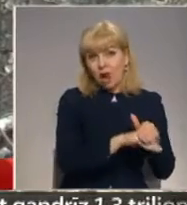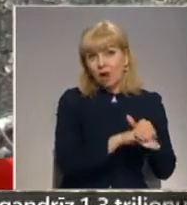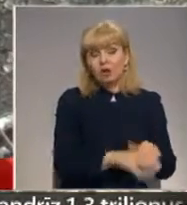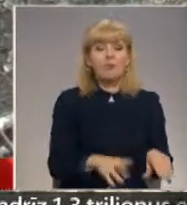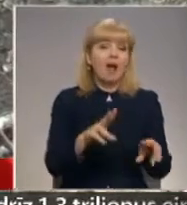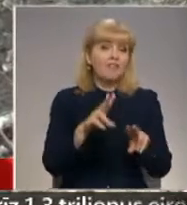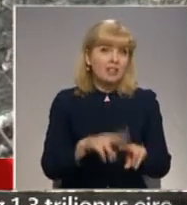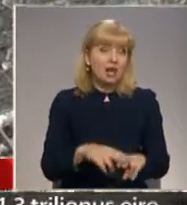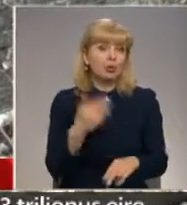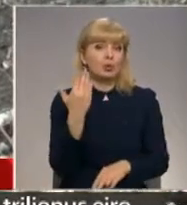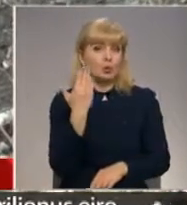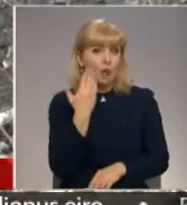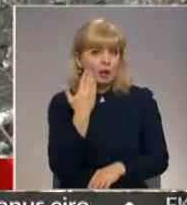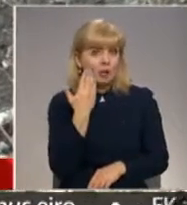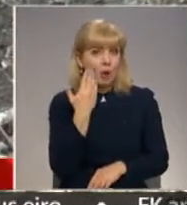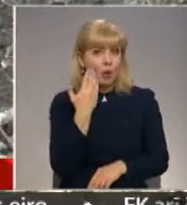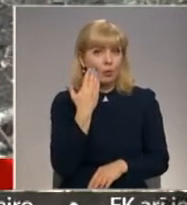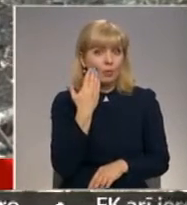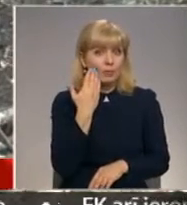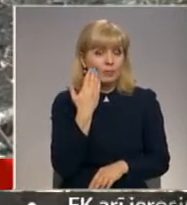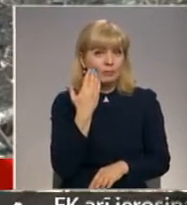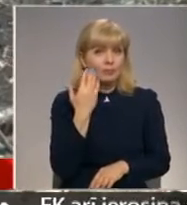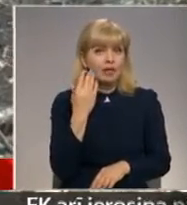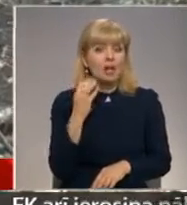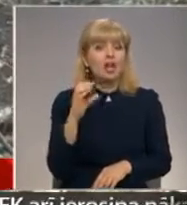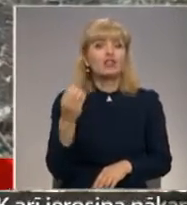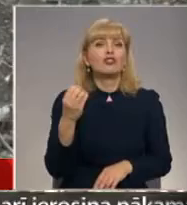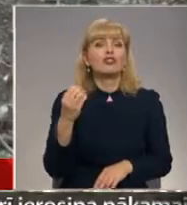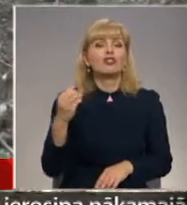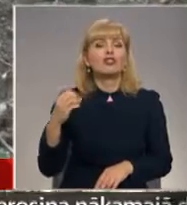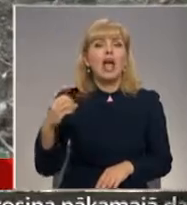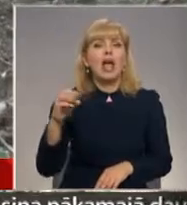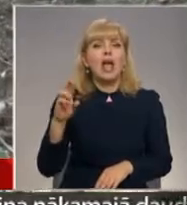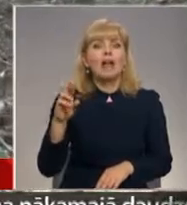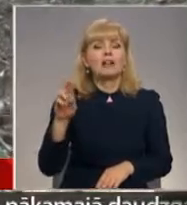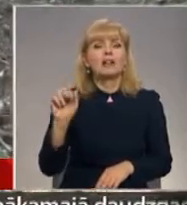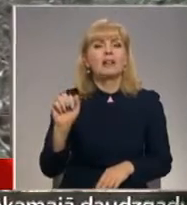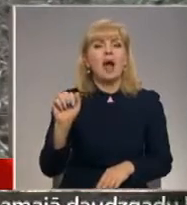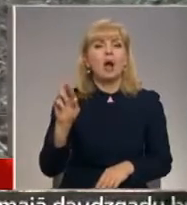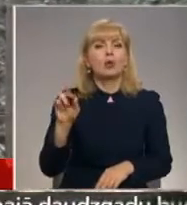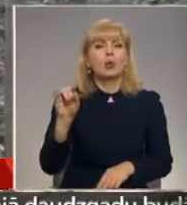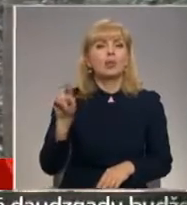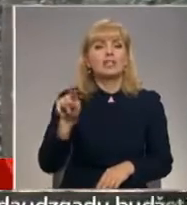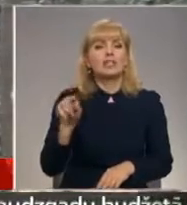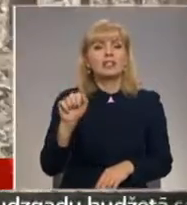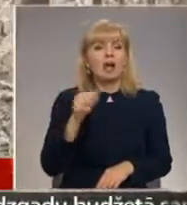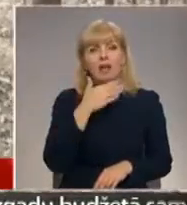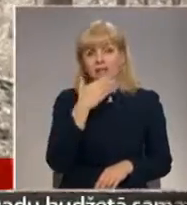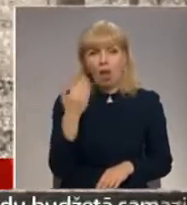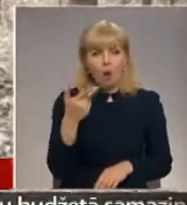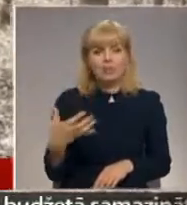vītas nosaukumu. Ja. Jau Černoručes arī nav cīmeta, viņa tikai